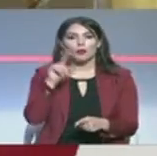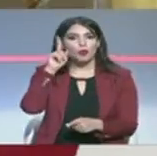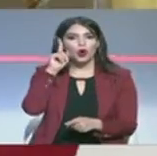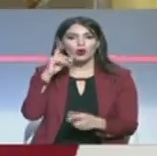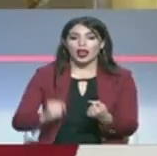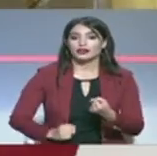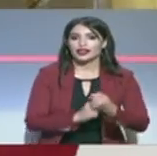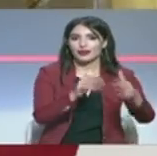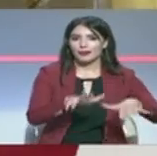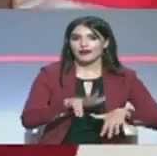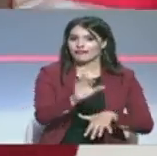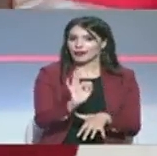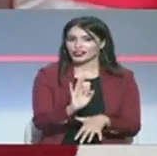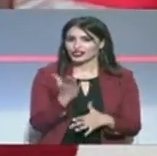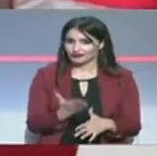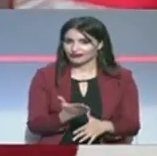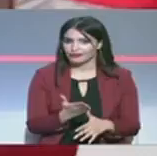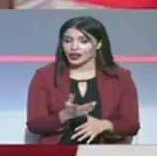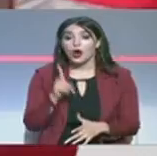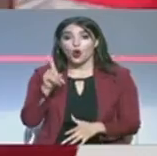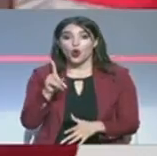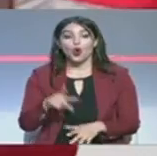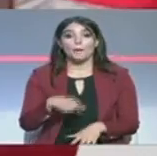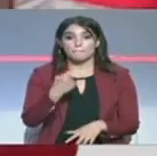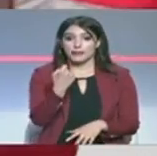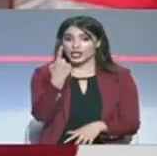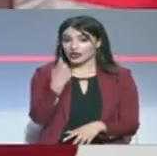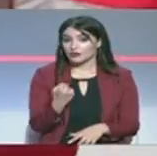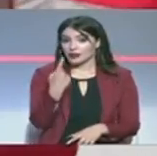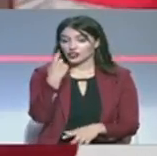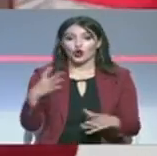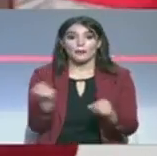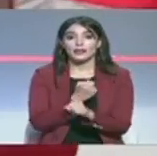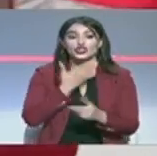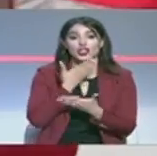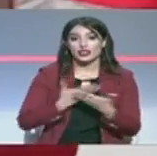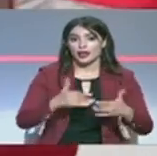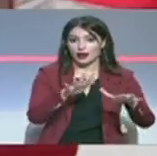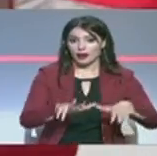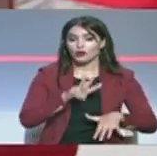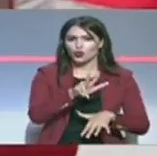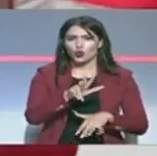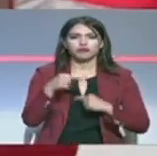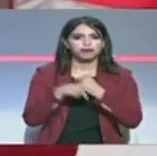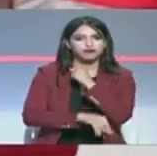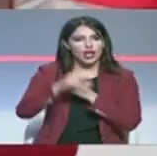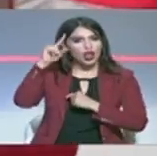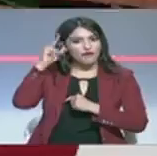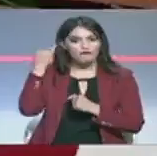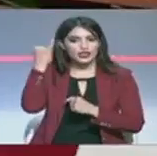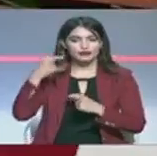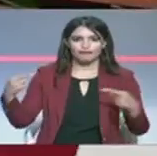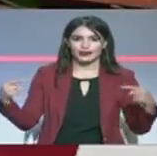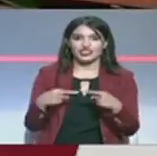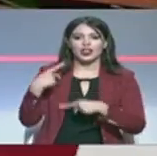سند برلماني قوي. وبمرور 100 يوم على نيلها ثقة البرلمان، تعمقت فكرة عدم الانسجام